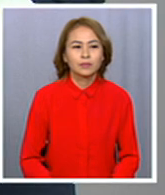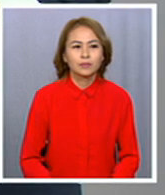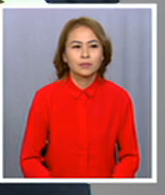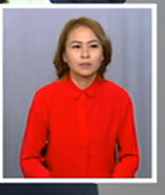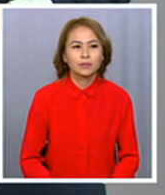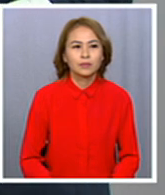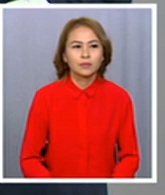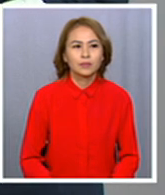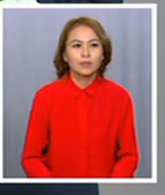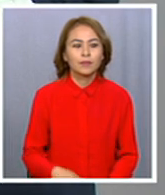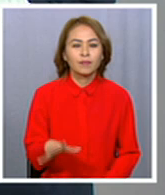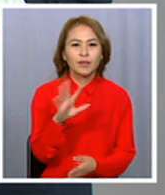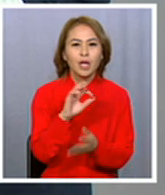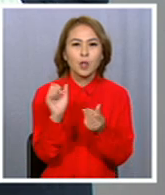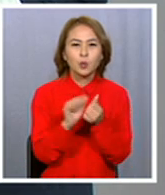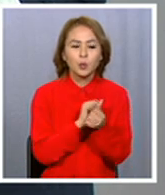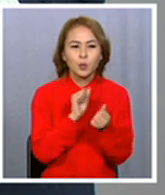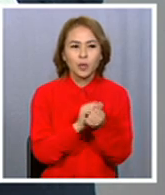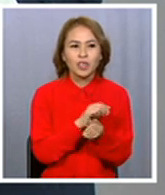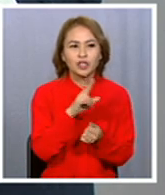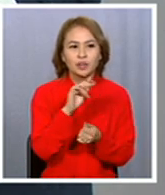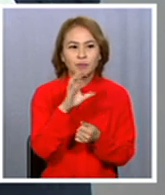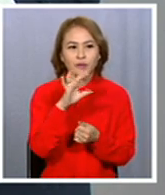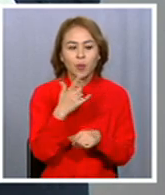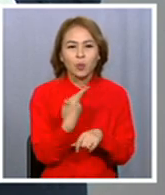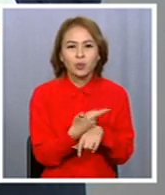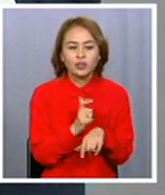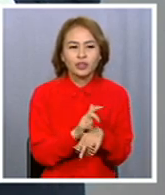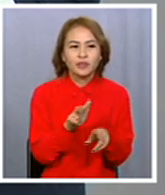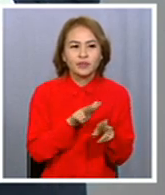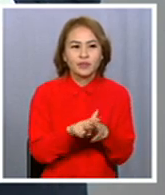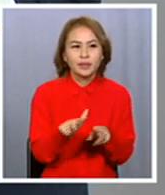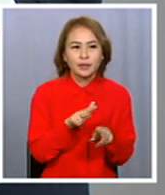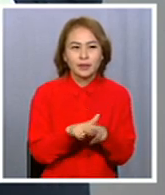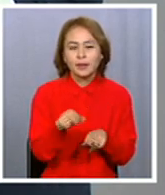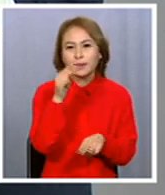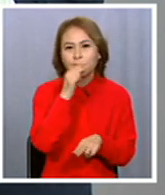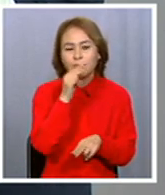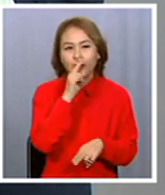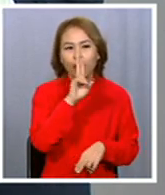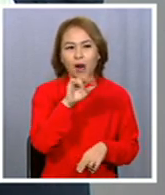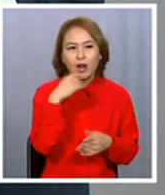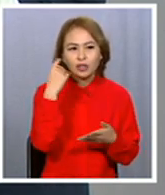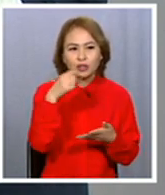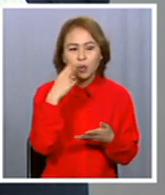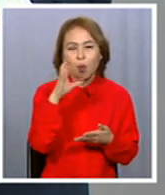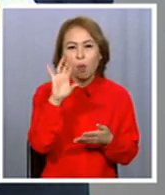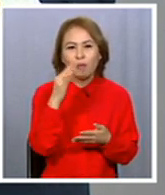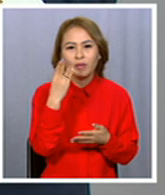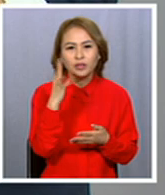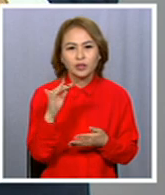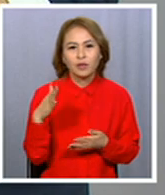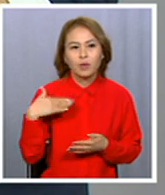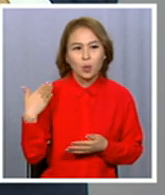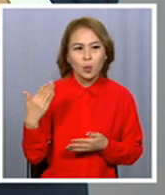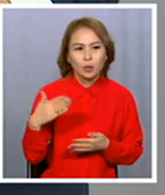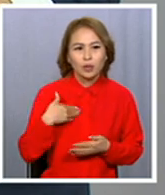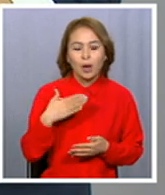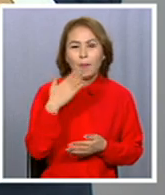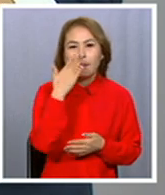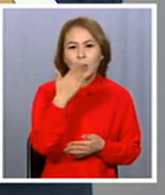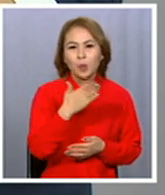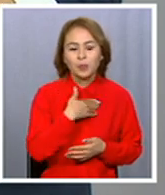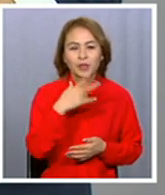Все сухарики и чипсы – очень вредная еда. Каши, овощи и фрукты